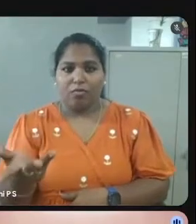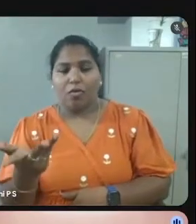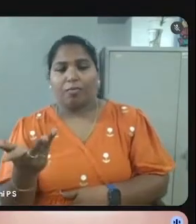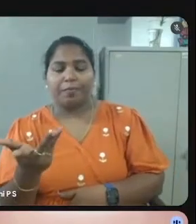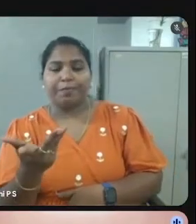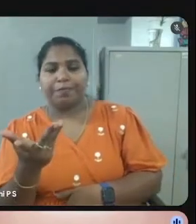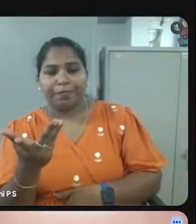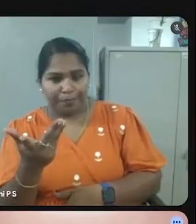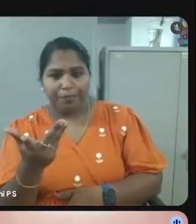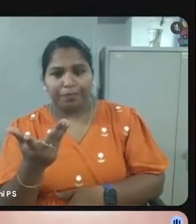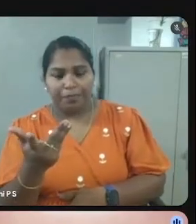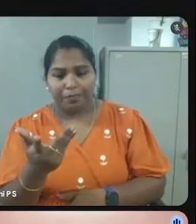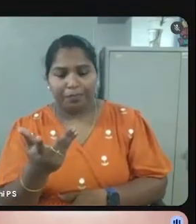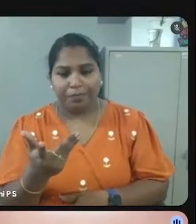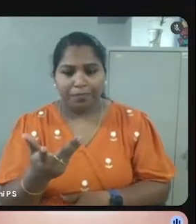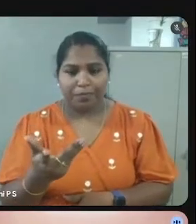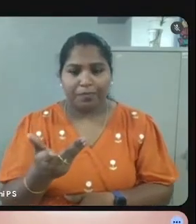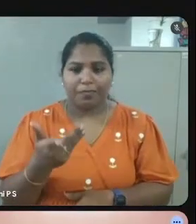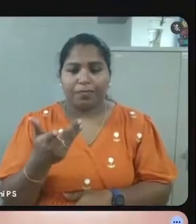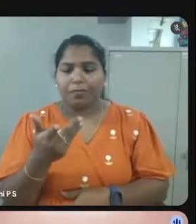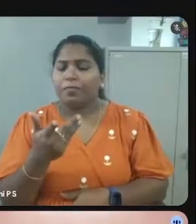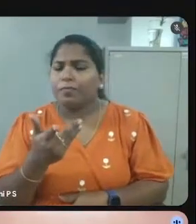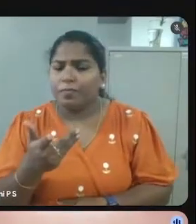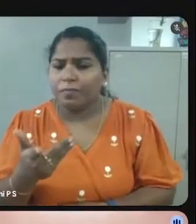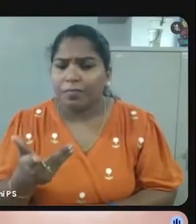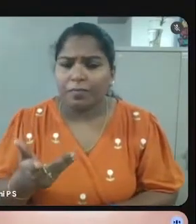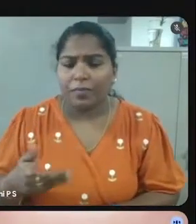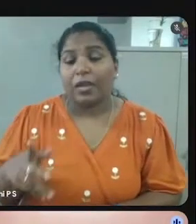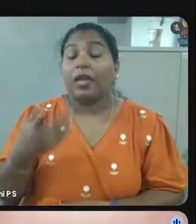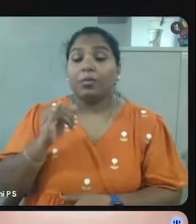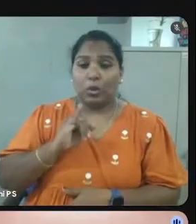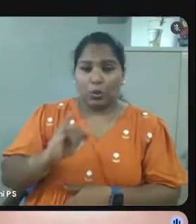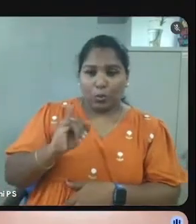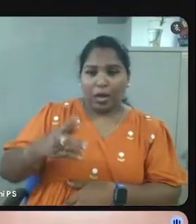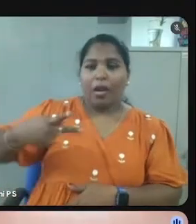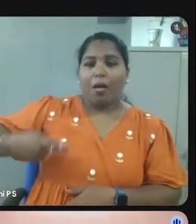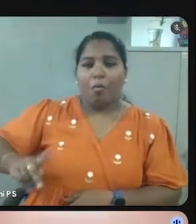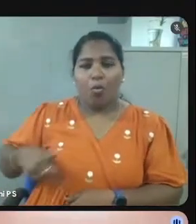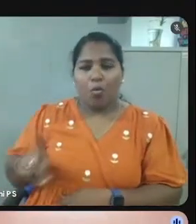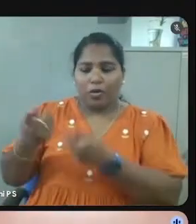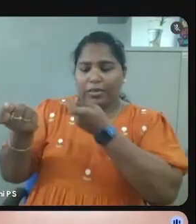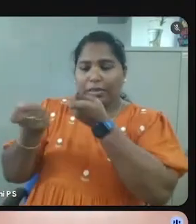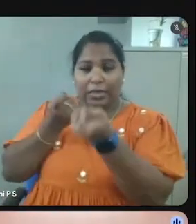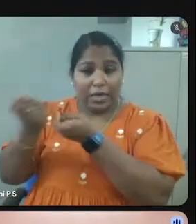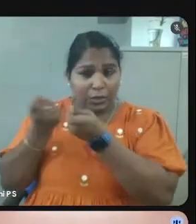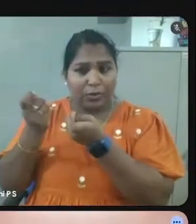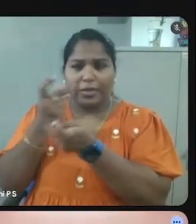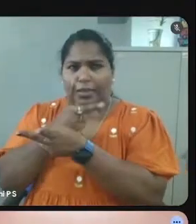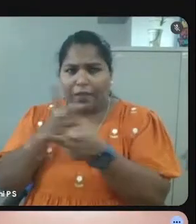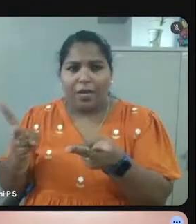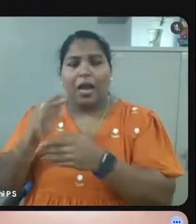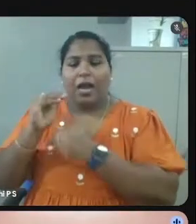ഈ ഏജിൽ നമുക്ക് ബ്ലാഡർ ബവൽ കൺട്രോൾ, യൂറിനും മോഷനും കൺട്രോൾ ചെയ്യുന്ന ടോയ്ലറ്റ് ട്രെയിനിങ് ആണ് ഡെവലപ്പ്